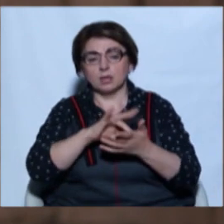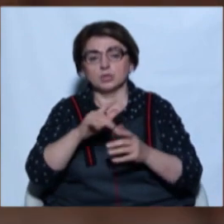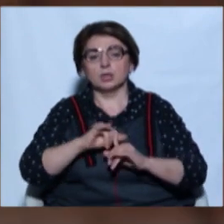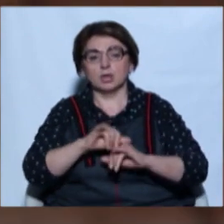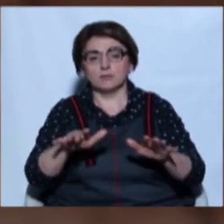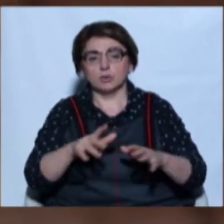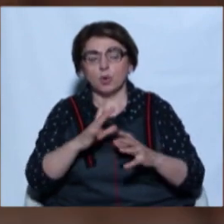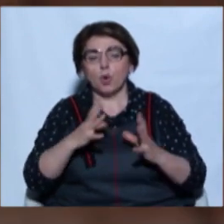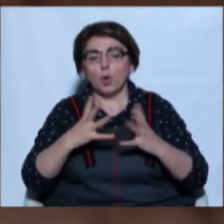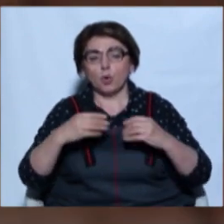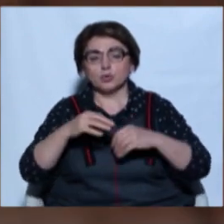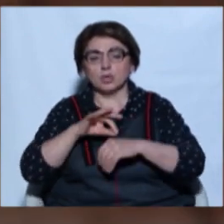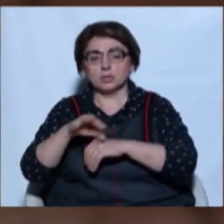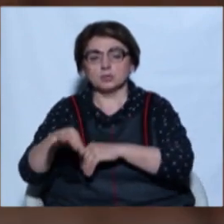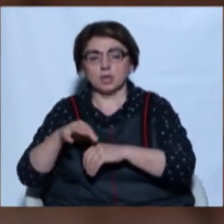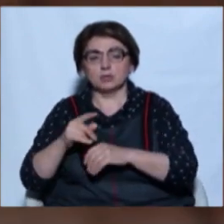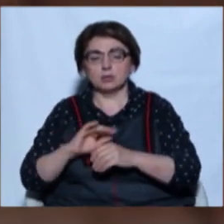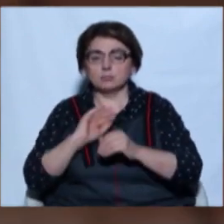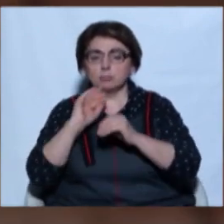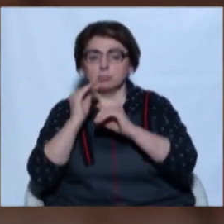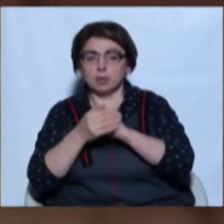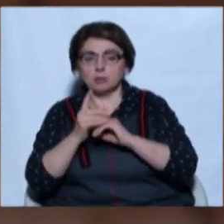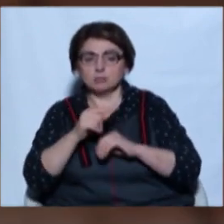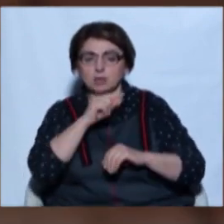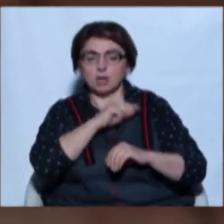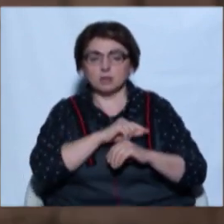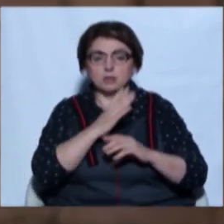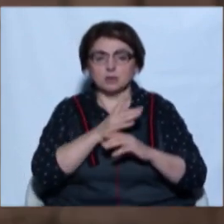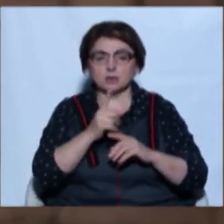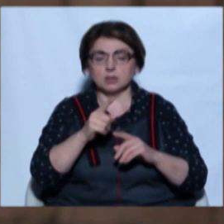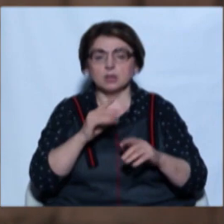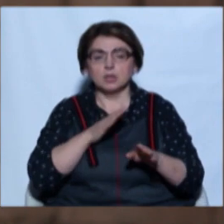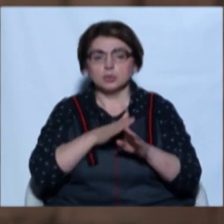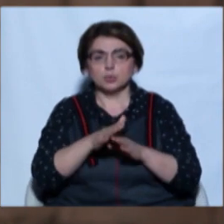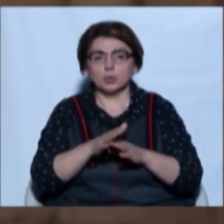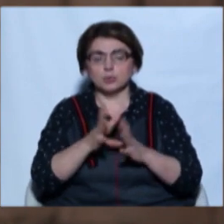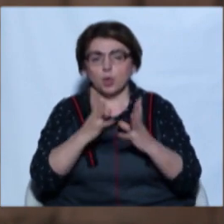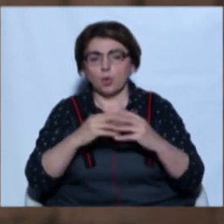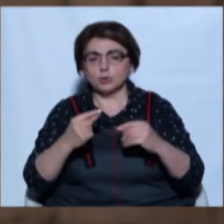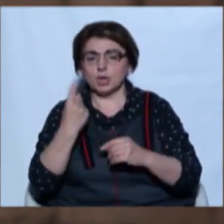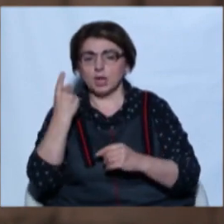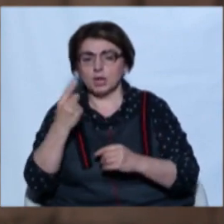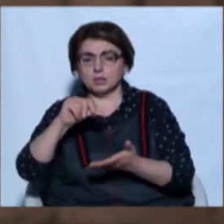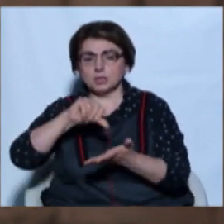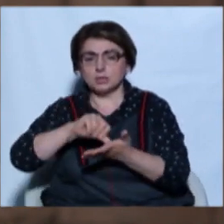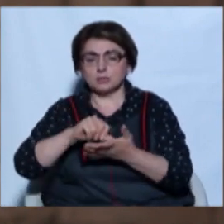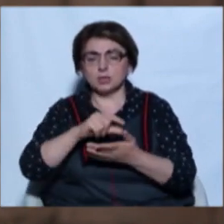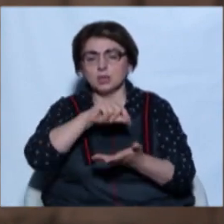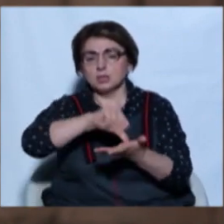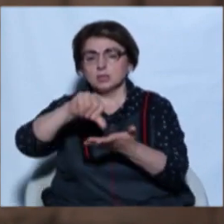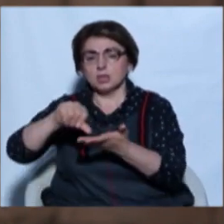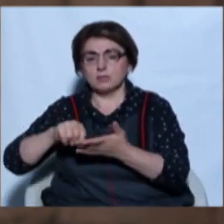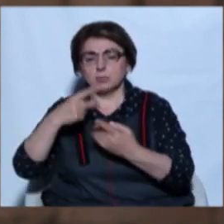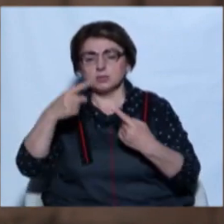გავრცელებული. ოჯახში ძალადობა ატარებს ფარულ და განგძობით ხასიათს და იგი ხორციელდება ოჯახის ერთი წევრის ან წევრების